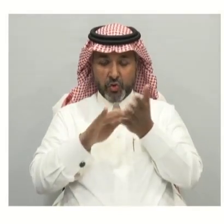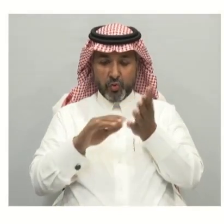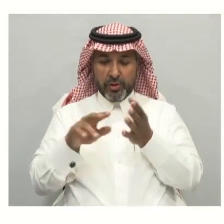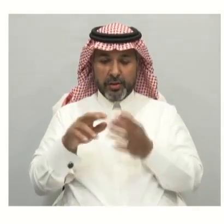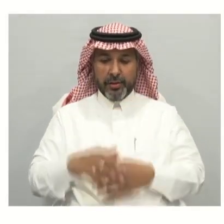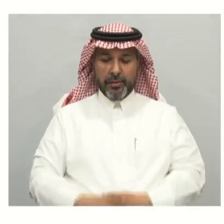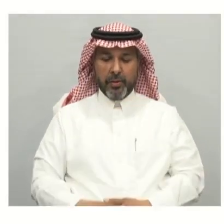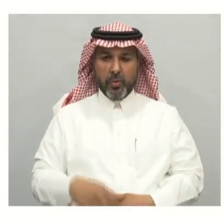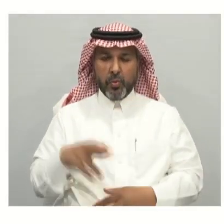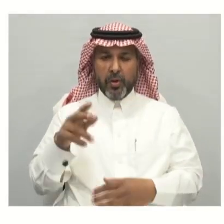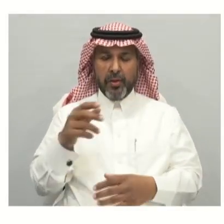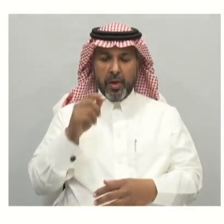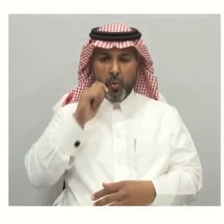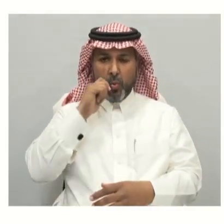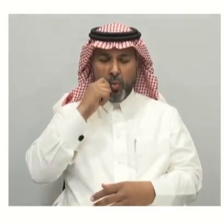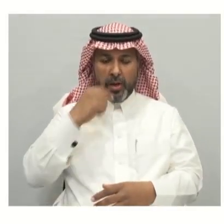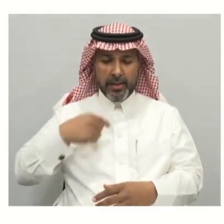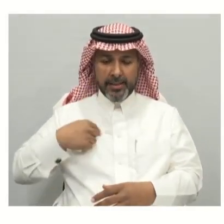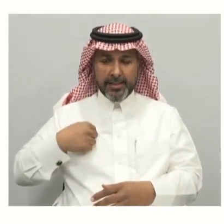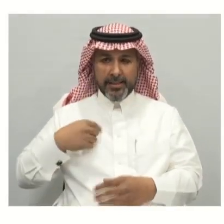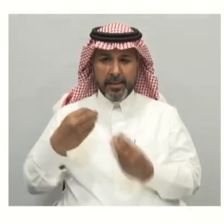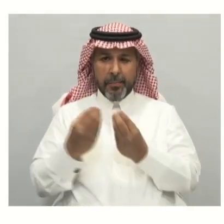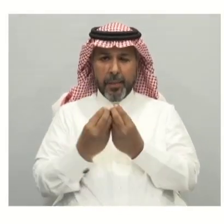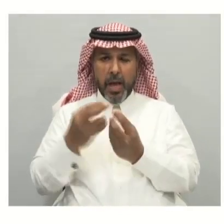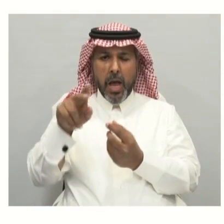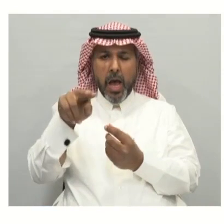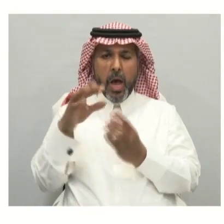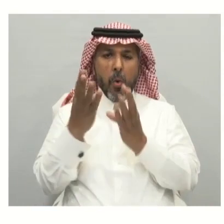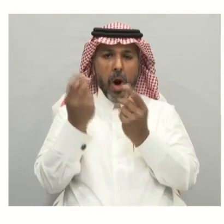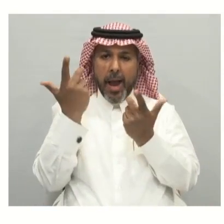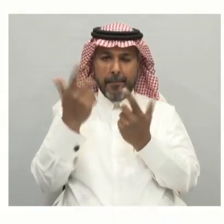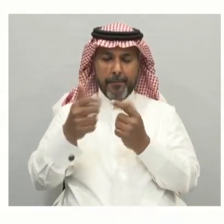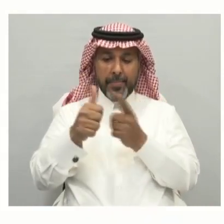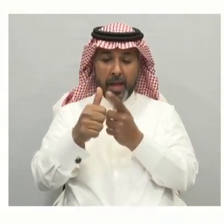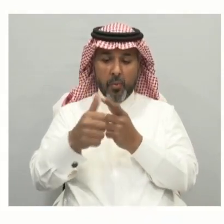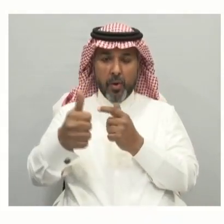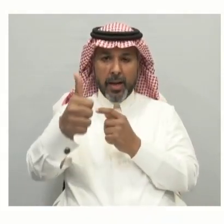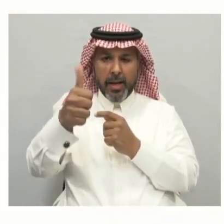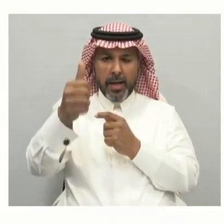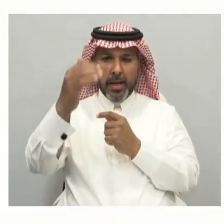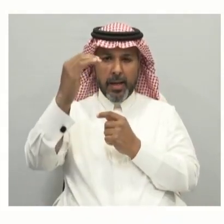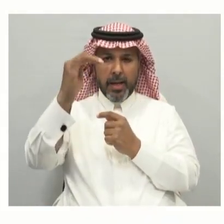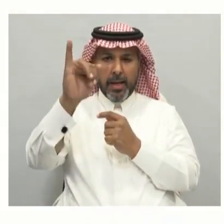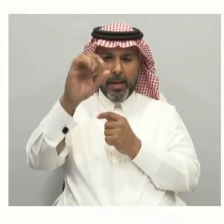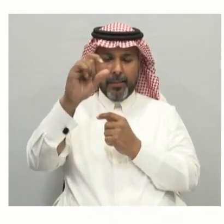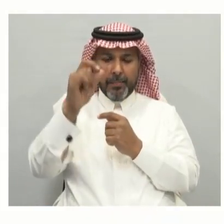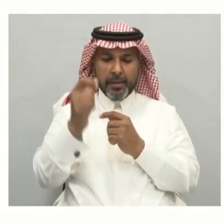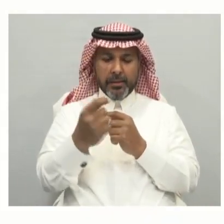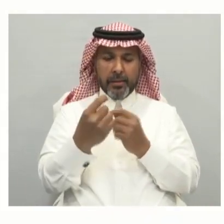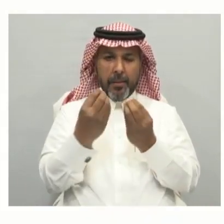الطلاب وعدد اخوتهم احمد لديه اخ واحد عدد اخوته واحد